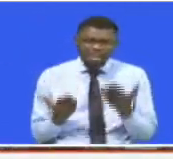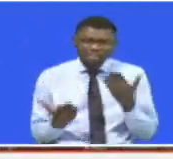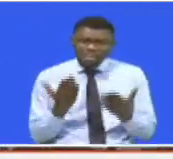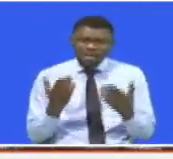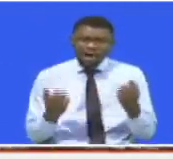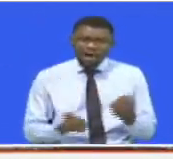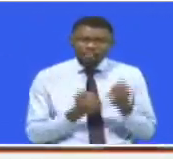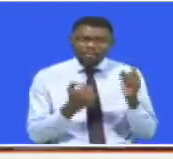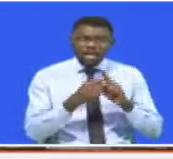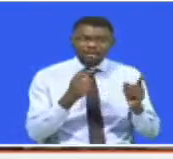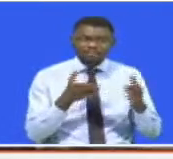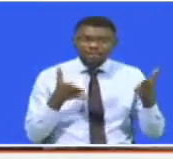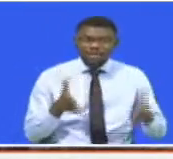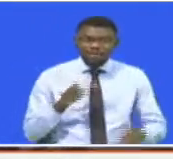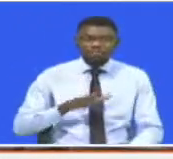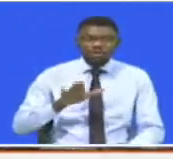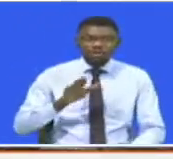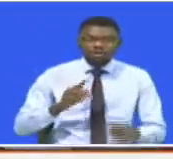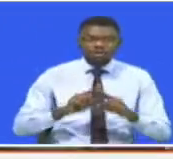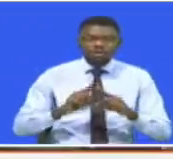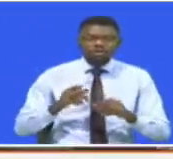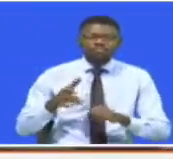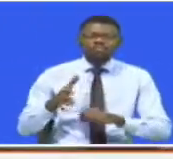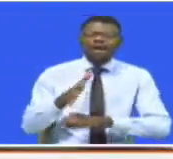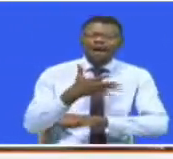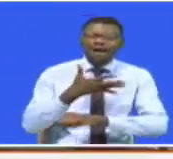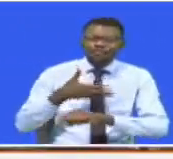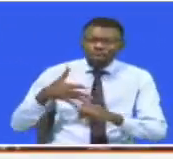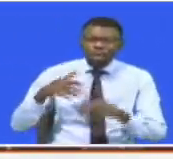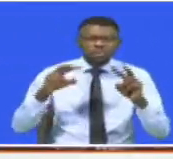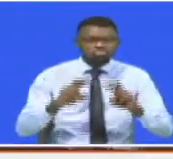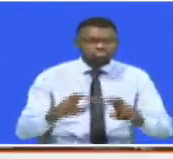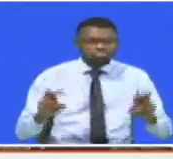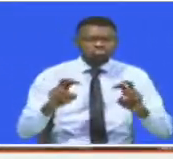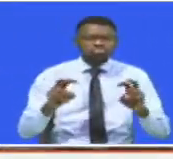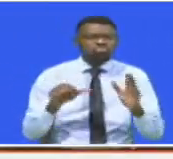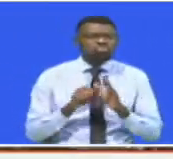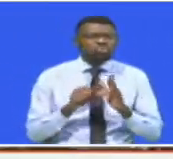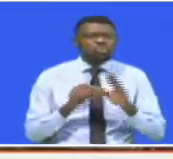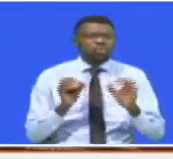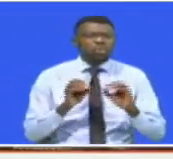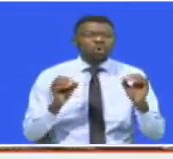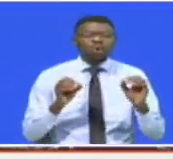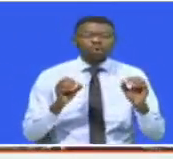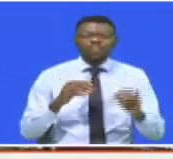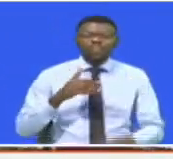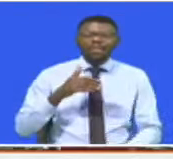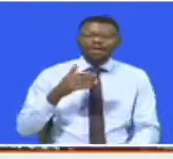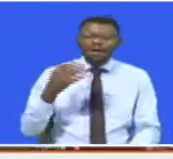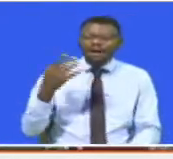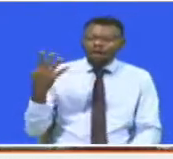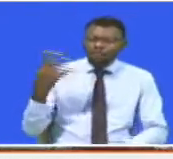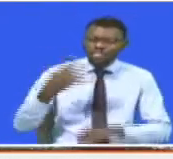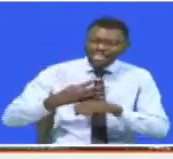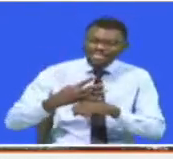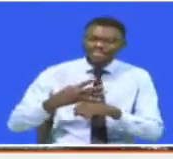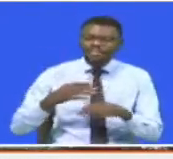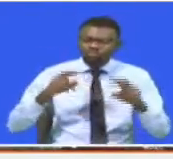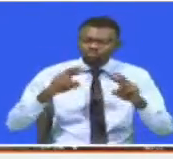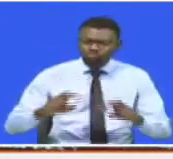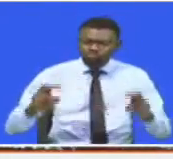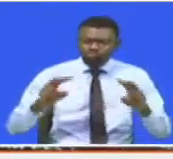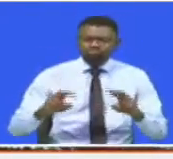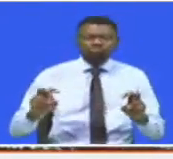And don't mind about the 5 hours which we have spent. We are going to spend almost 4 days here. We have more 5 scenes to